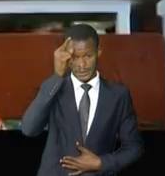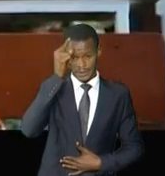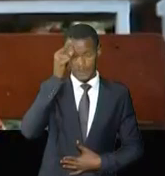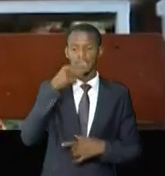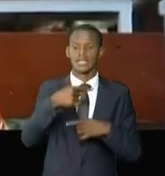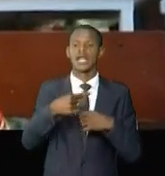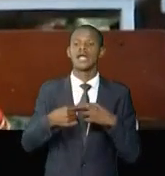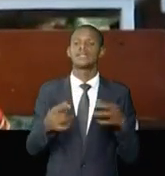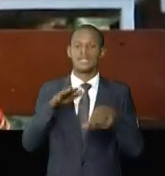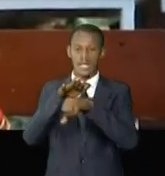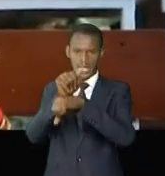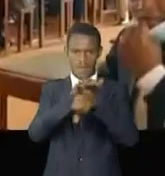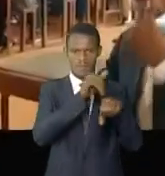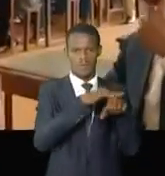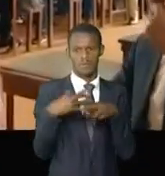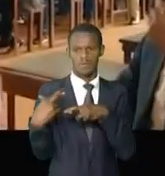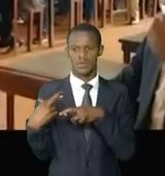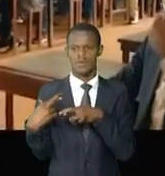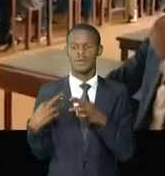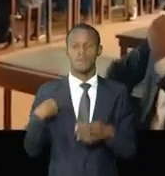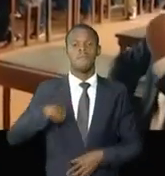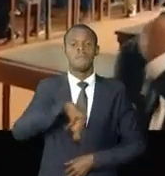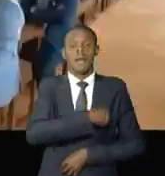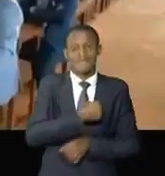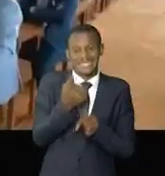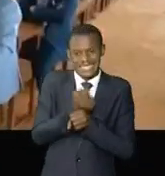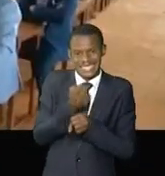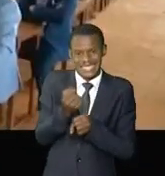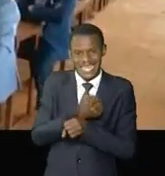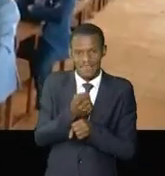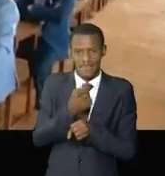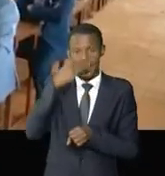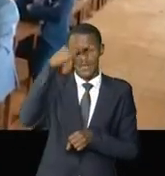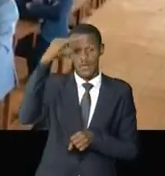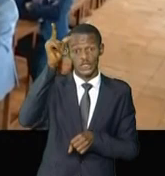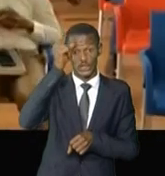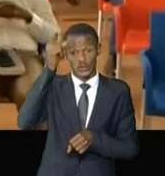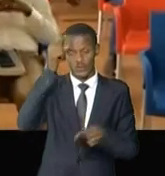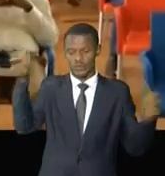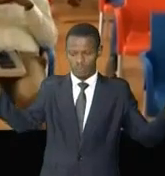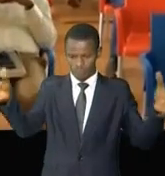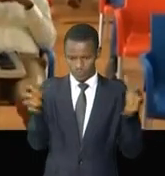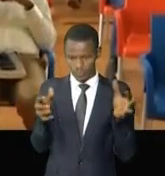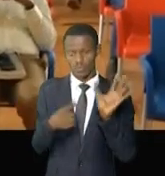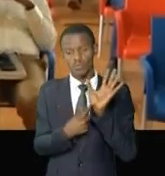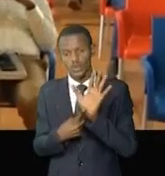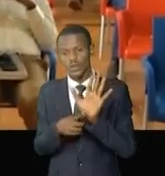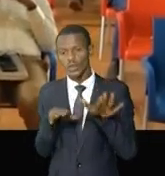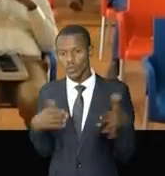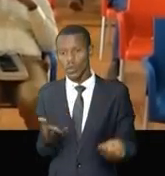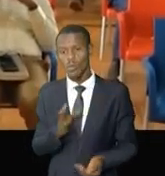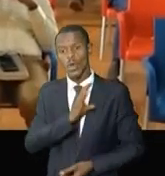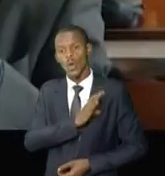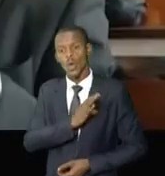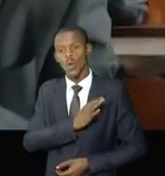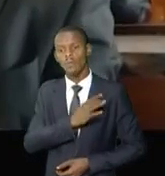séminaire pédagogique axé sur les cours en présentiel en mode Covid-19, mais aussi sur l'enseignement à distance, devenu quasi incontournable